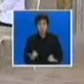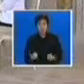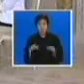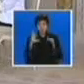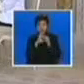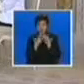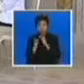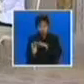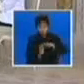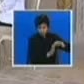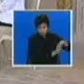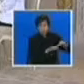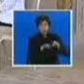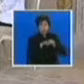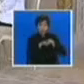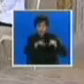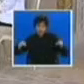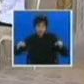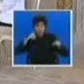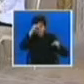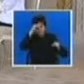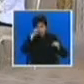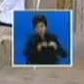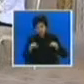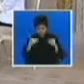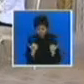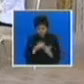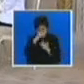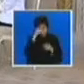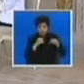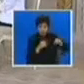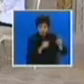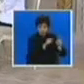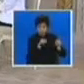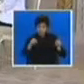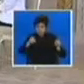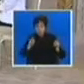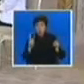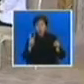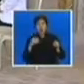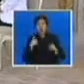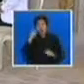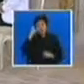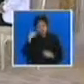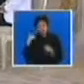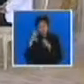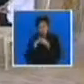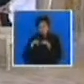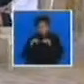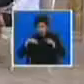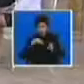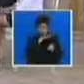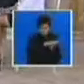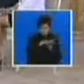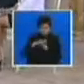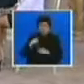เรียนค่ะท่านบอกว่าตอนนี้เนี่ยเรียนฟรีแล้วแล้วก็ถ้าเกิดว่าคงไม่มีคุณพ่อคุณแม่คนไหนอยากจะให้ลูกไปเรียนไกลจากที่บ้านมากเพราะไม่อยากให้ลูกเหนื่อยใช่ไหม